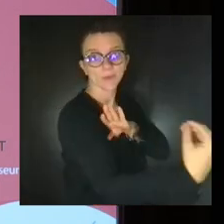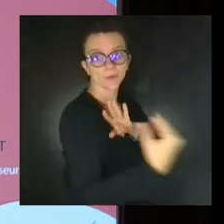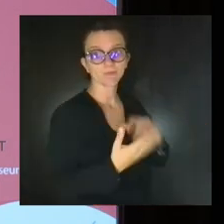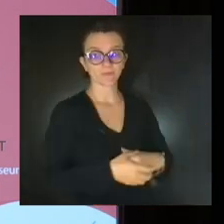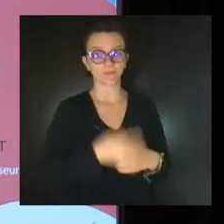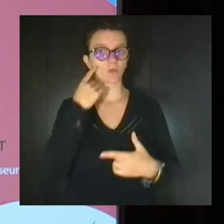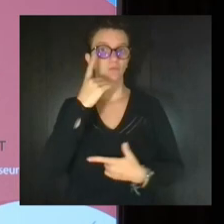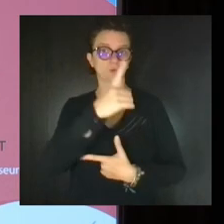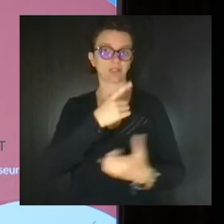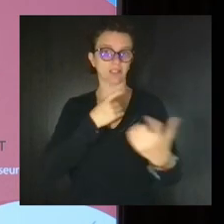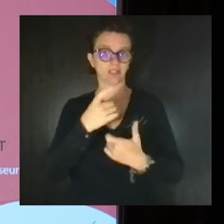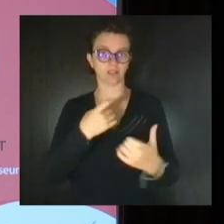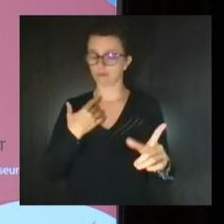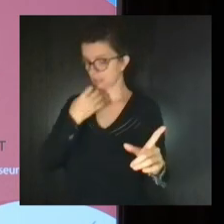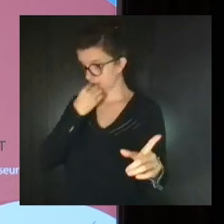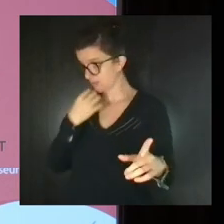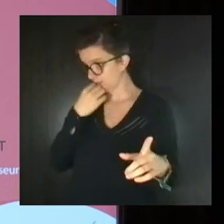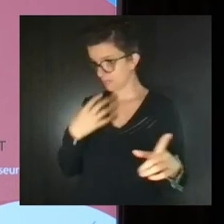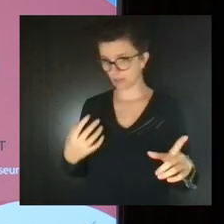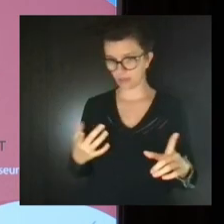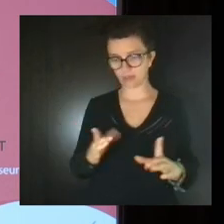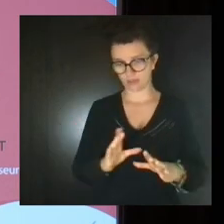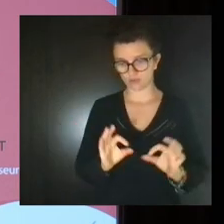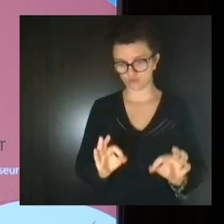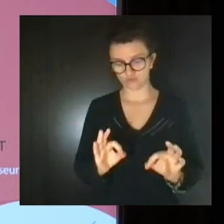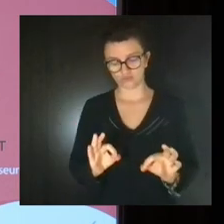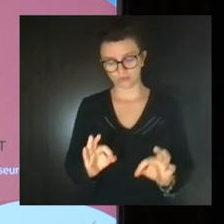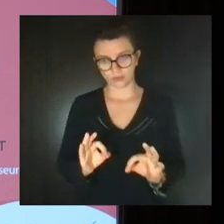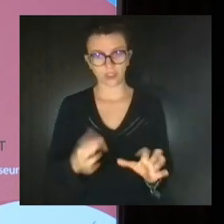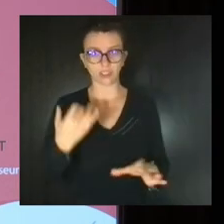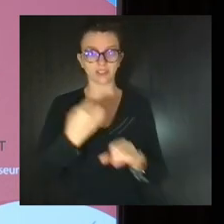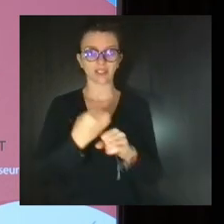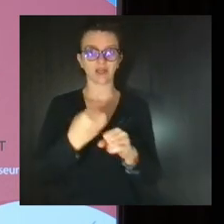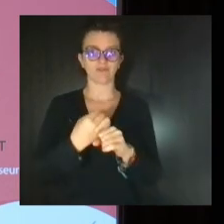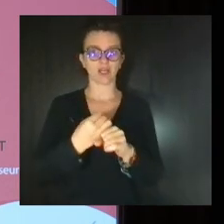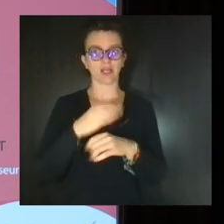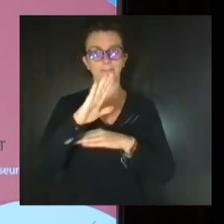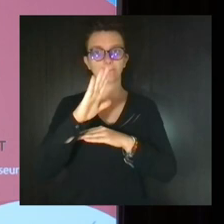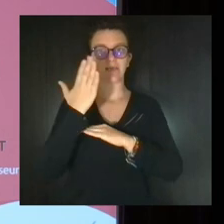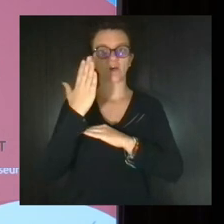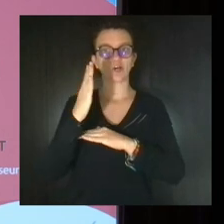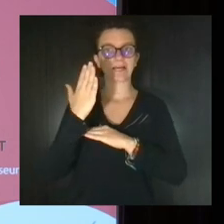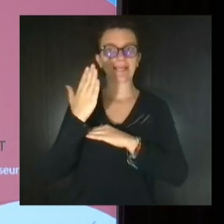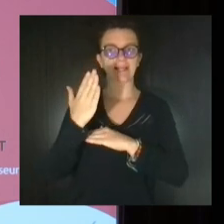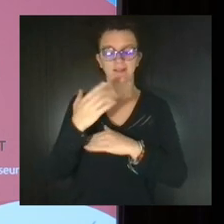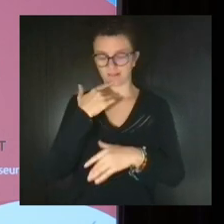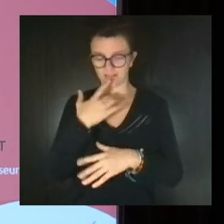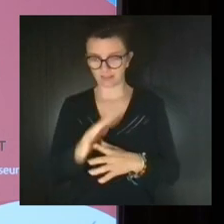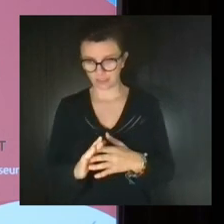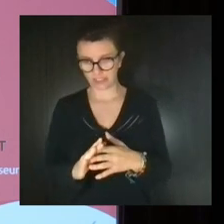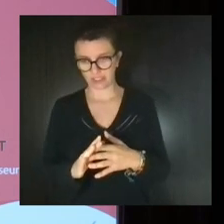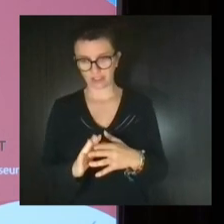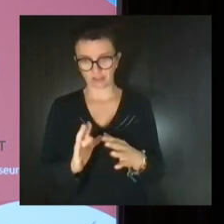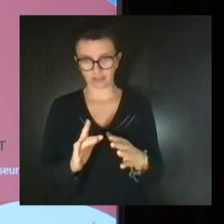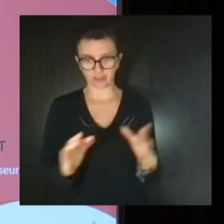Et voilà. Et donc, on a, par exemple, exactement. On travaille beaucoup en mirroring, hein, finalement. C'est-à-dire que